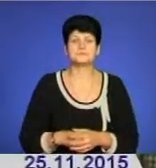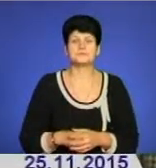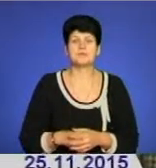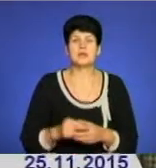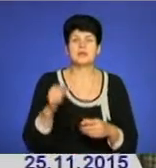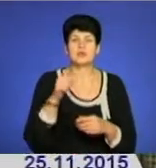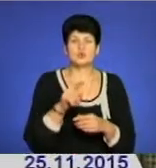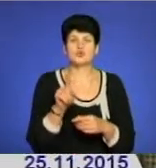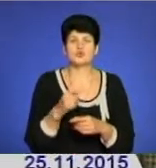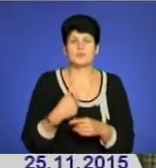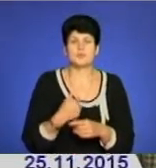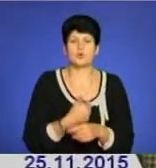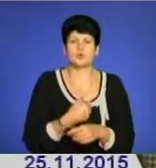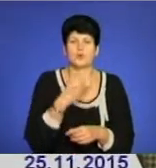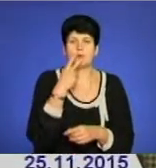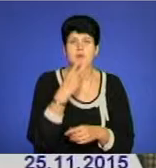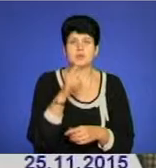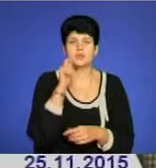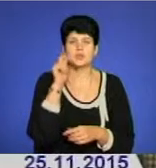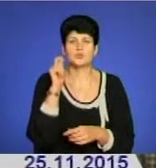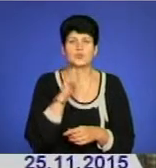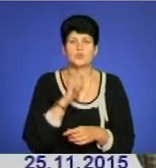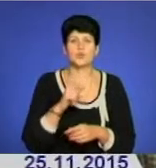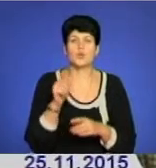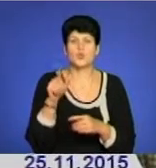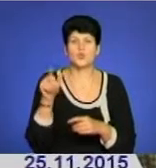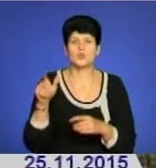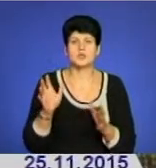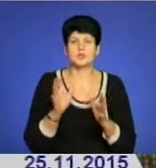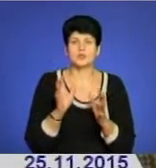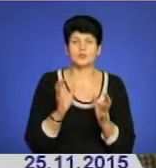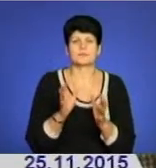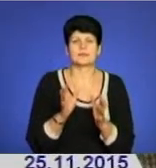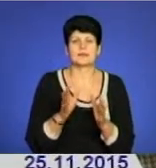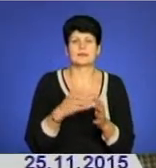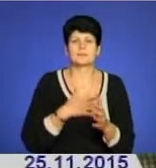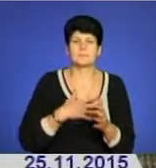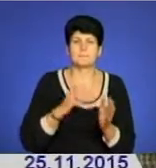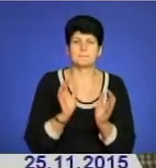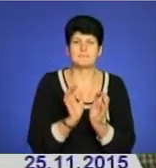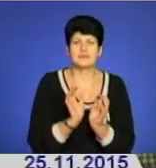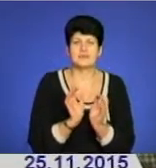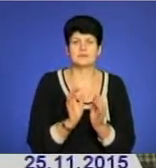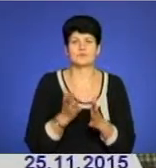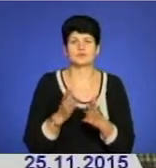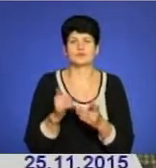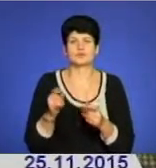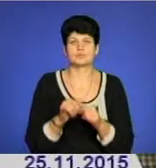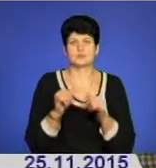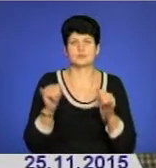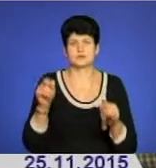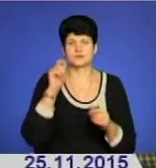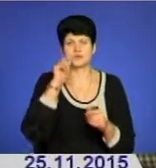З того, що ми хотіли бачити нашу країну людяною, байливою, і щоб вектор розвитку України йшов в напрямку